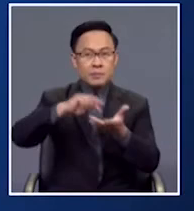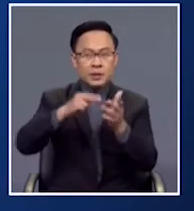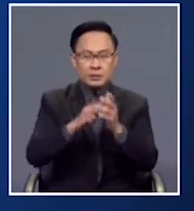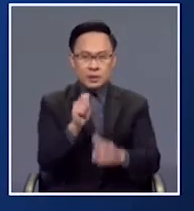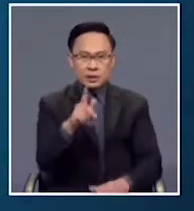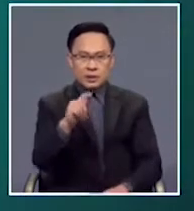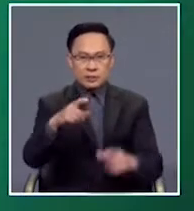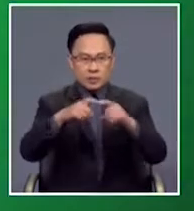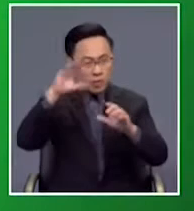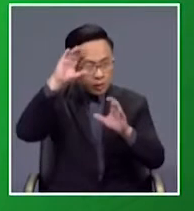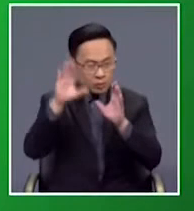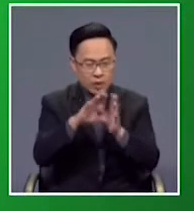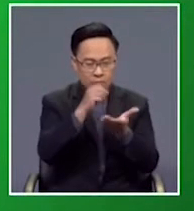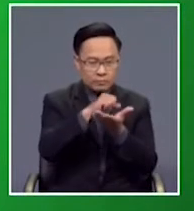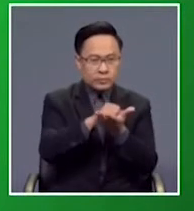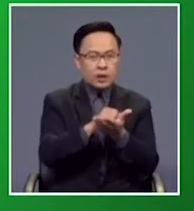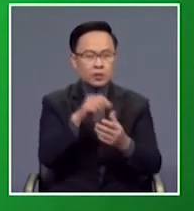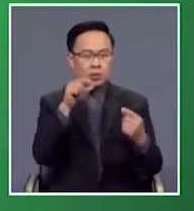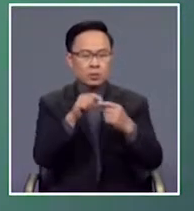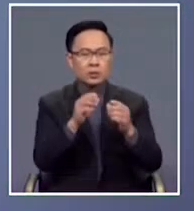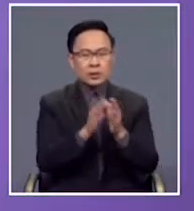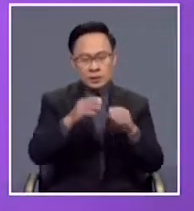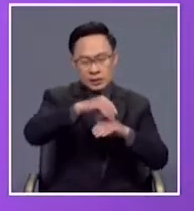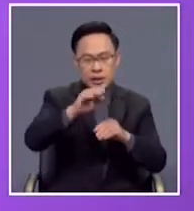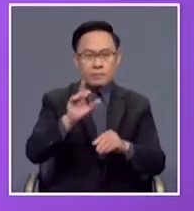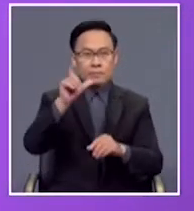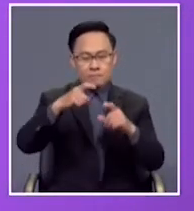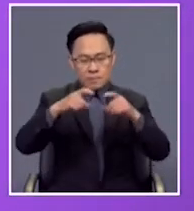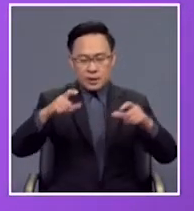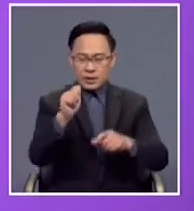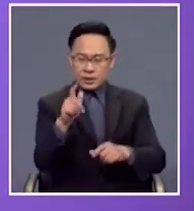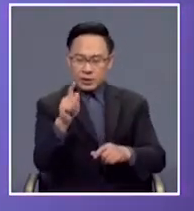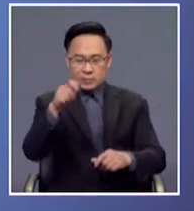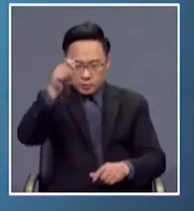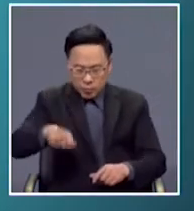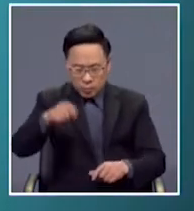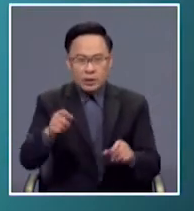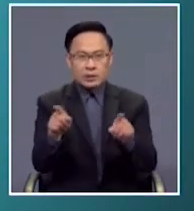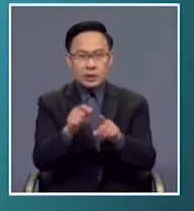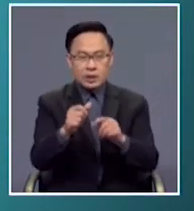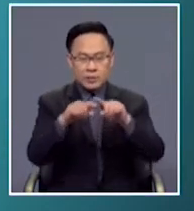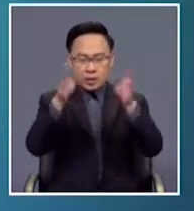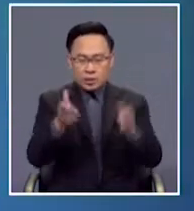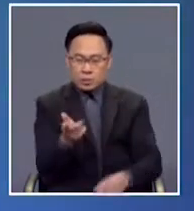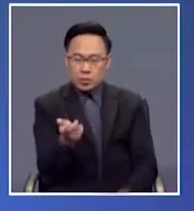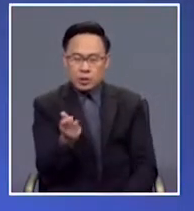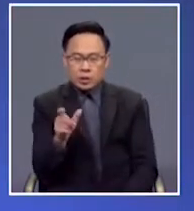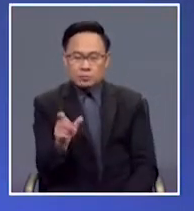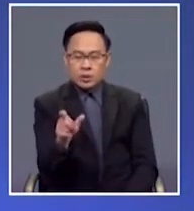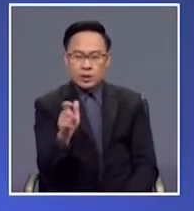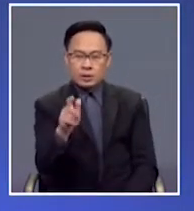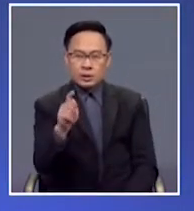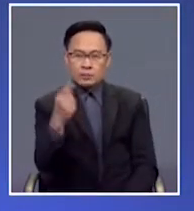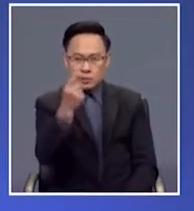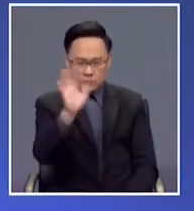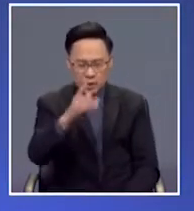ญลักษณ์ของผู้ให้บริการเครือข่ายบัตรหลายท่านมีอยู่ในมือแล้วนะครับแต่คิดว่าใช้กดเงินจากเครื่อง ATM ได้อย่างเดียวแต่จริงๆแล้